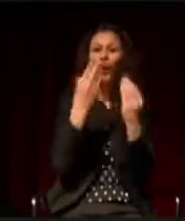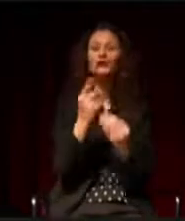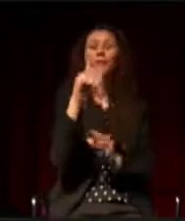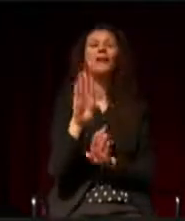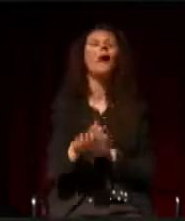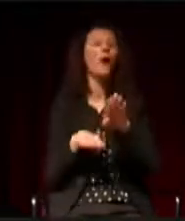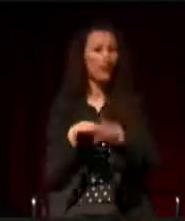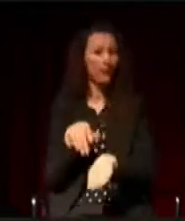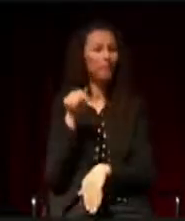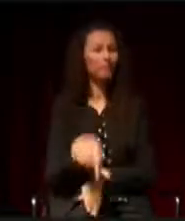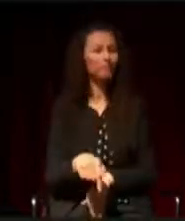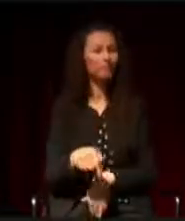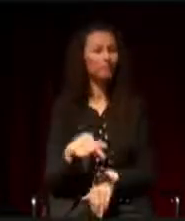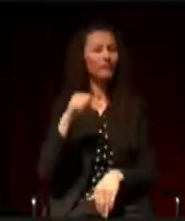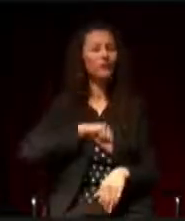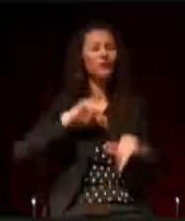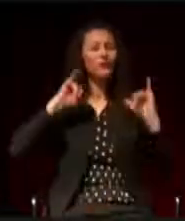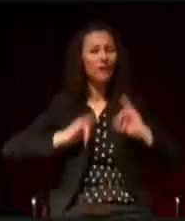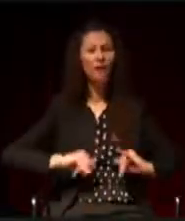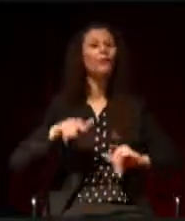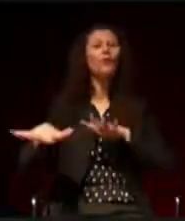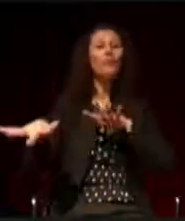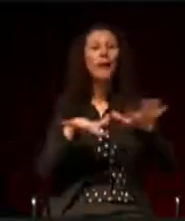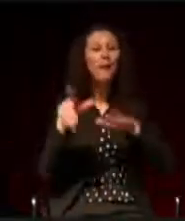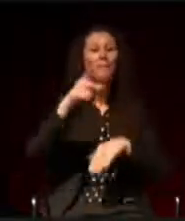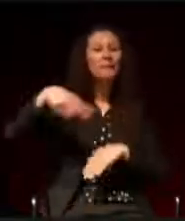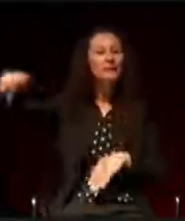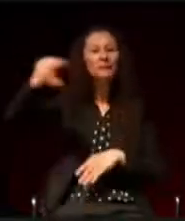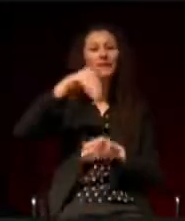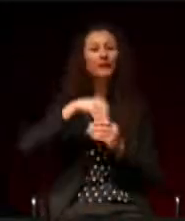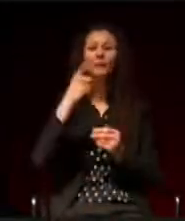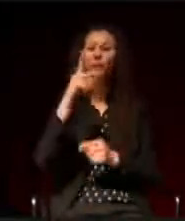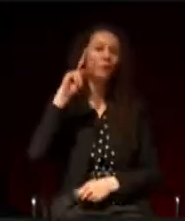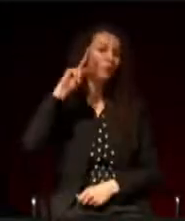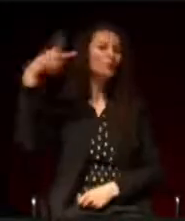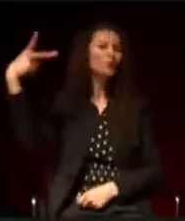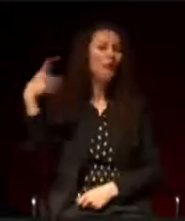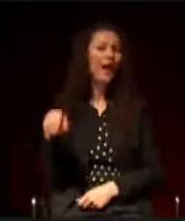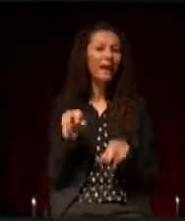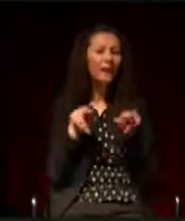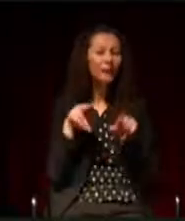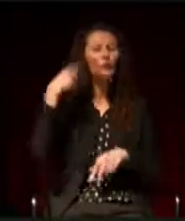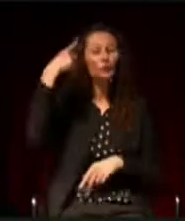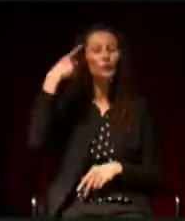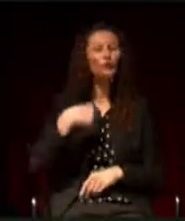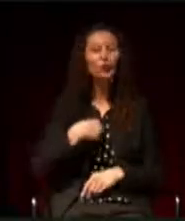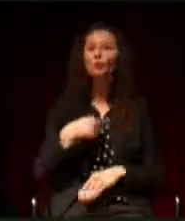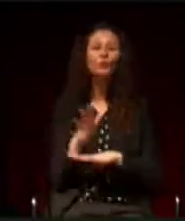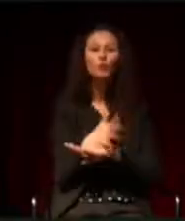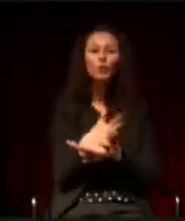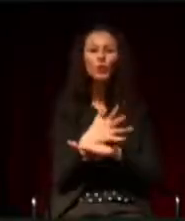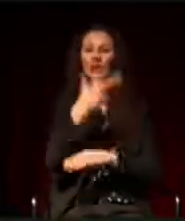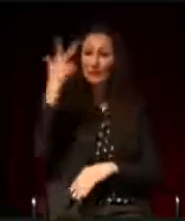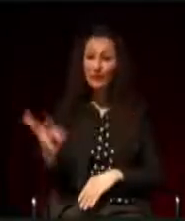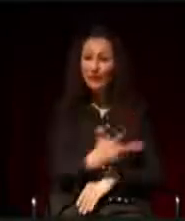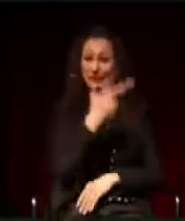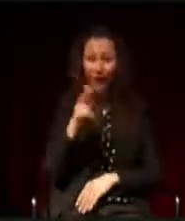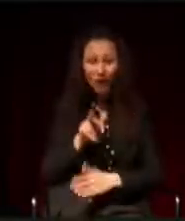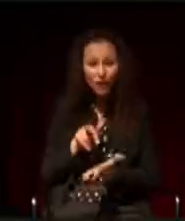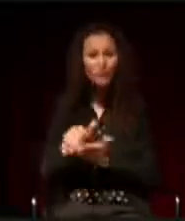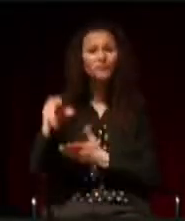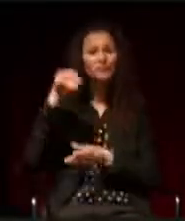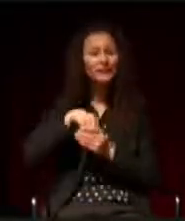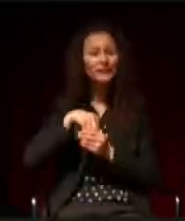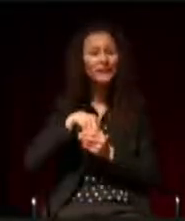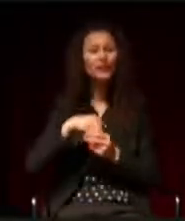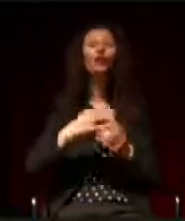adım atmış oluyoruz. Bu depremzedelerimiz için aslında bir müjdedir diye düşünüyorum. Çünkü hızla yol almalarını